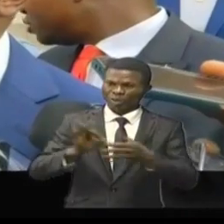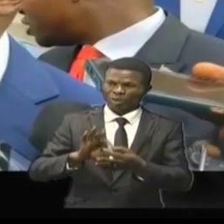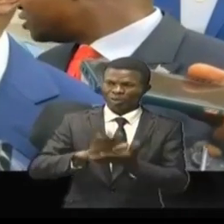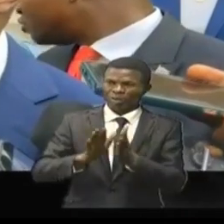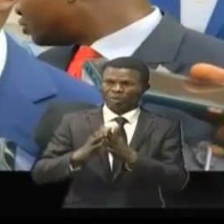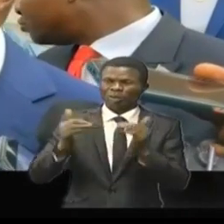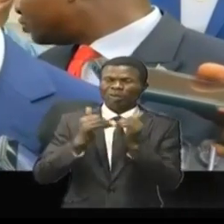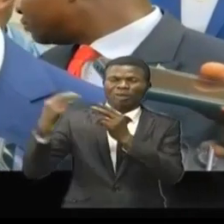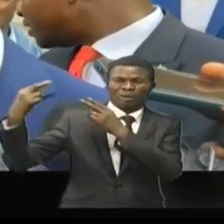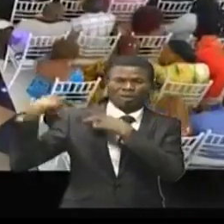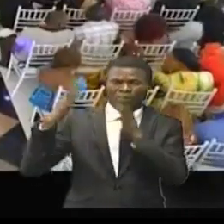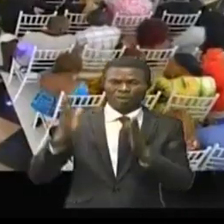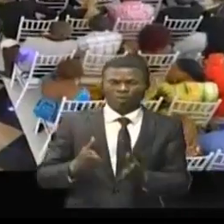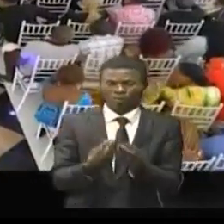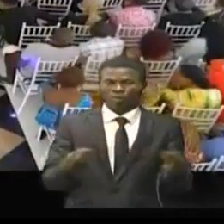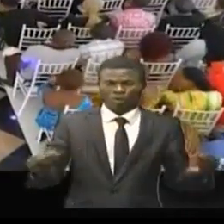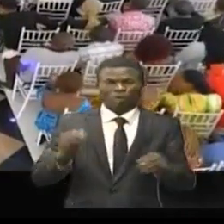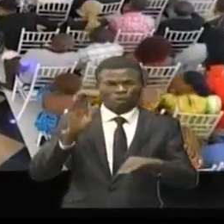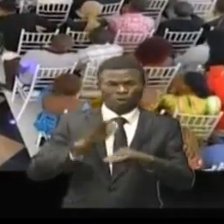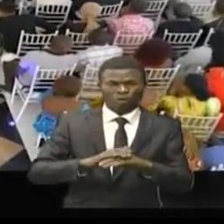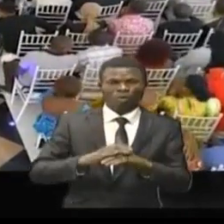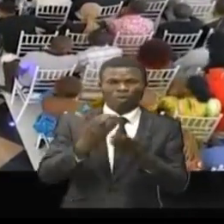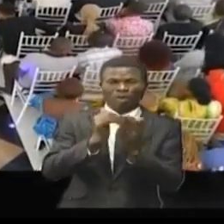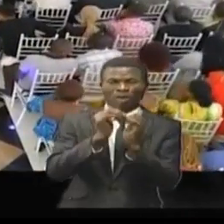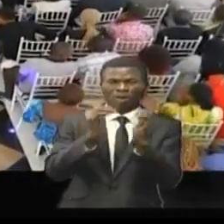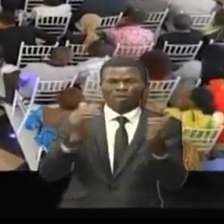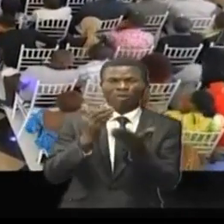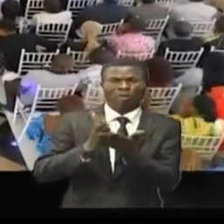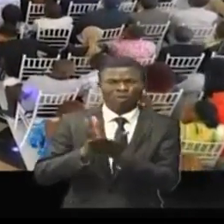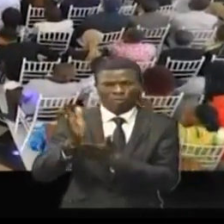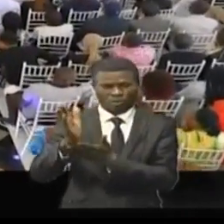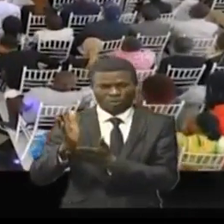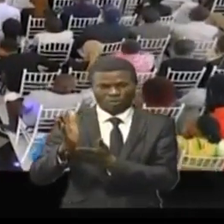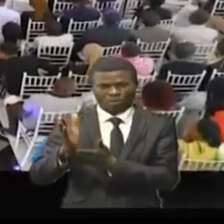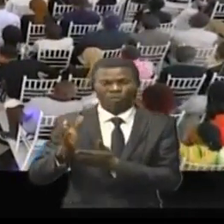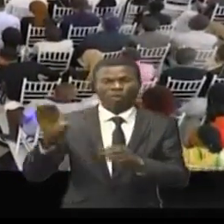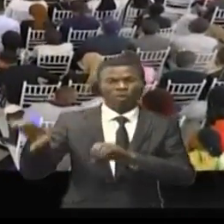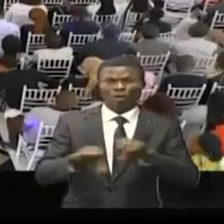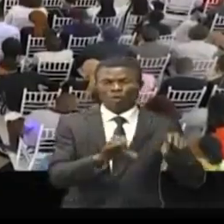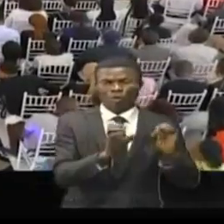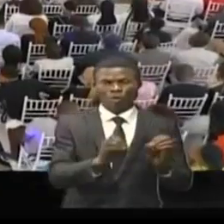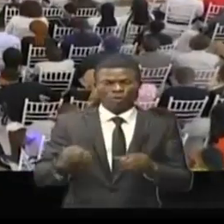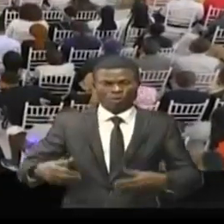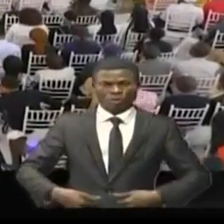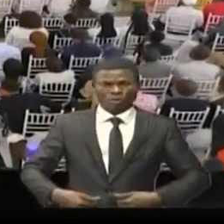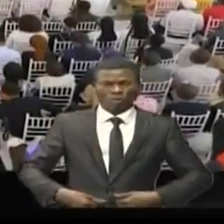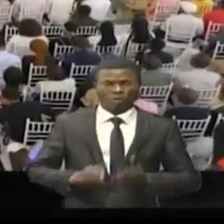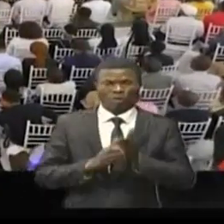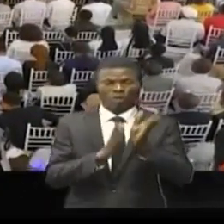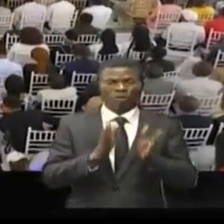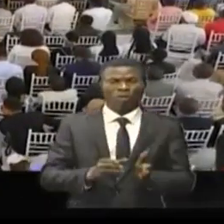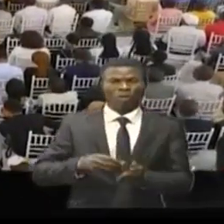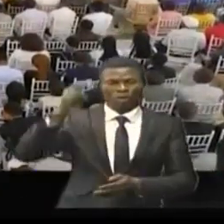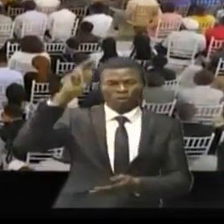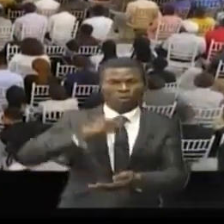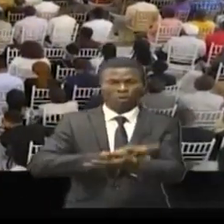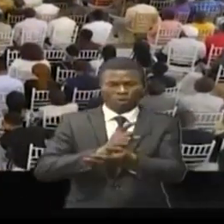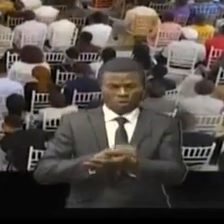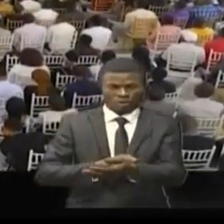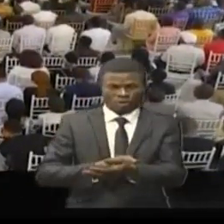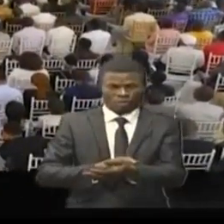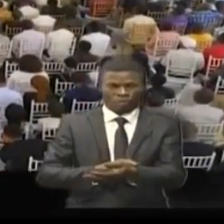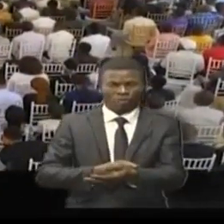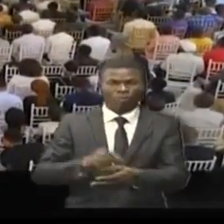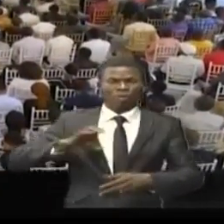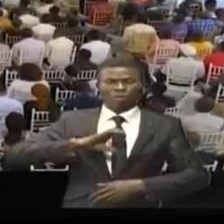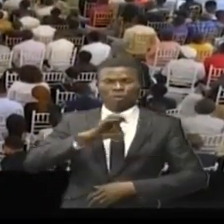peut retrouver la paix. Il s'y est signalé que cette activité est organisée par le jeune leader du Nord Kivu, parmi lequel le comité